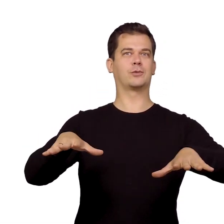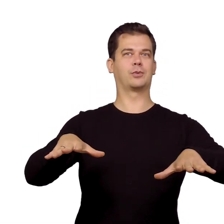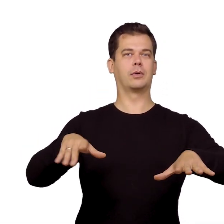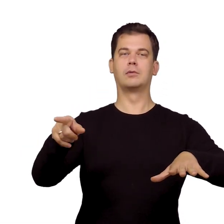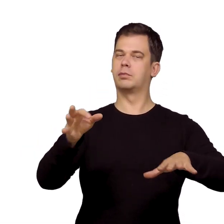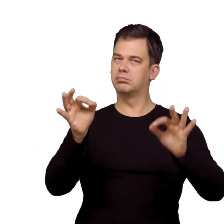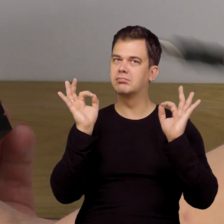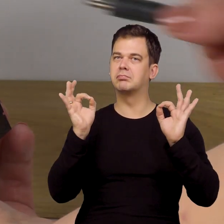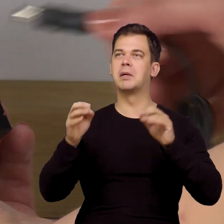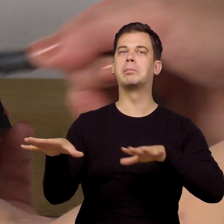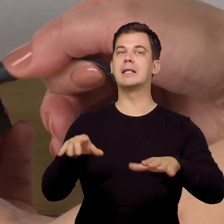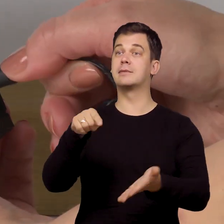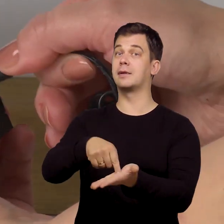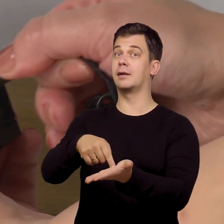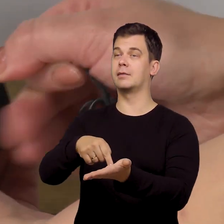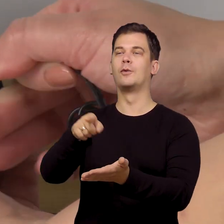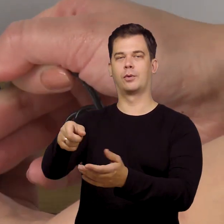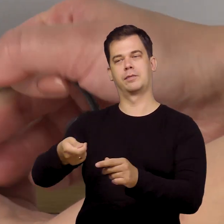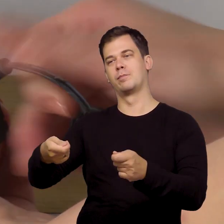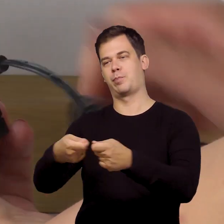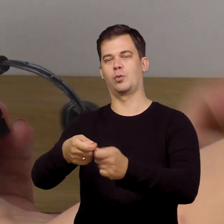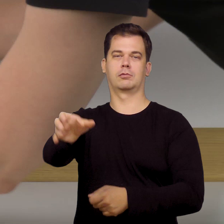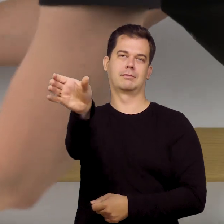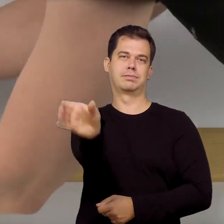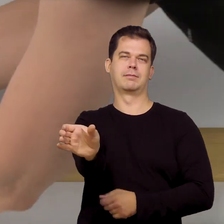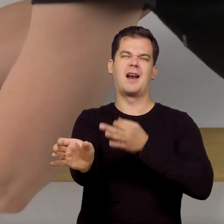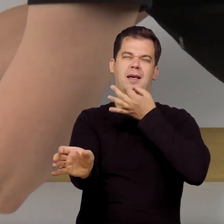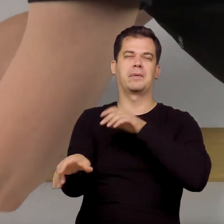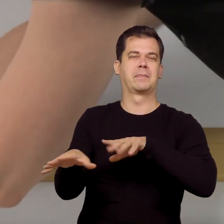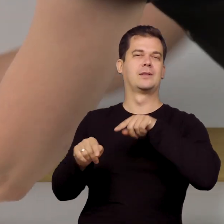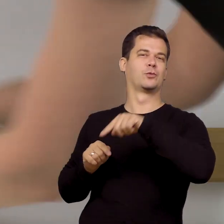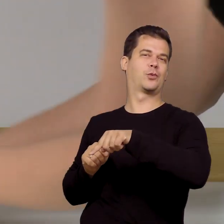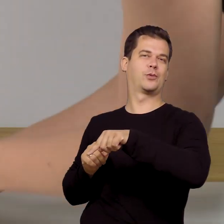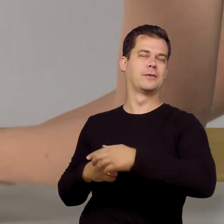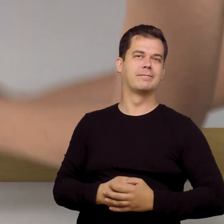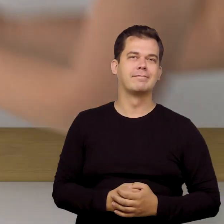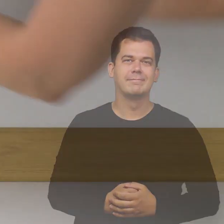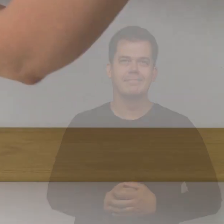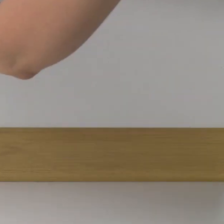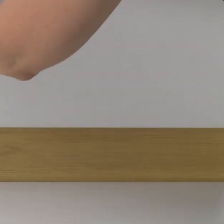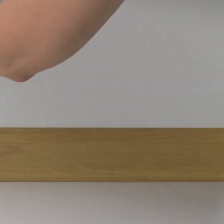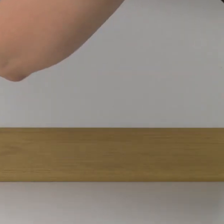znaczy, że odległość od modemu jest odpowiednia, to w tym miejscu podłącz Smart Wi-Fi Box.